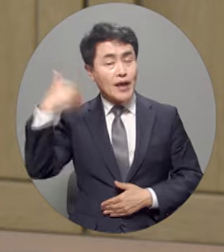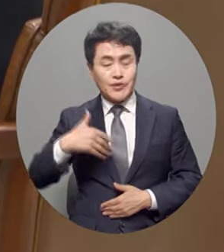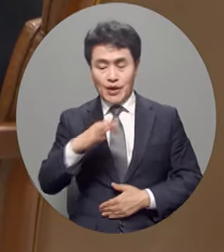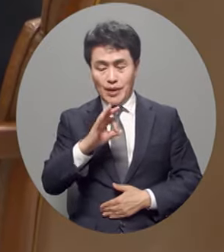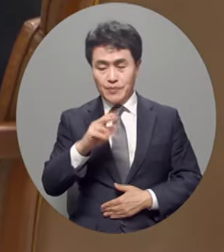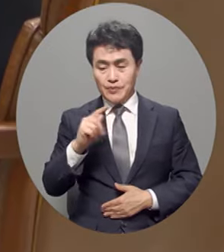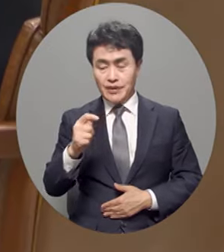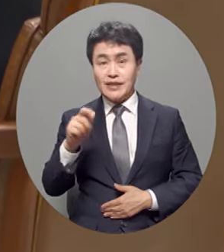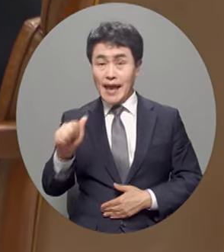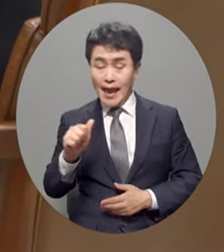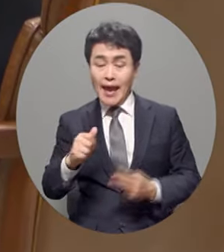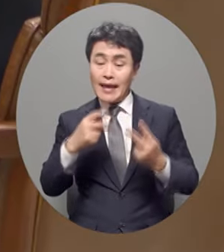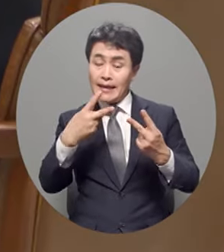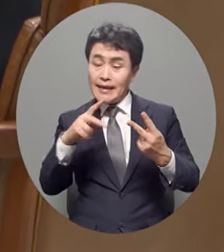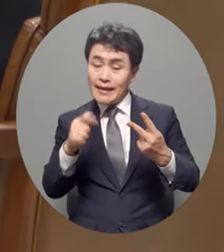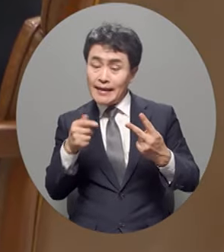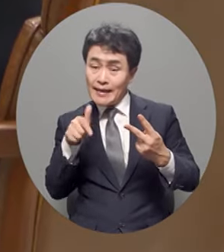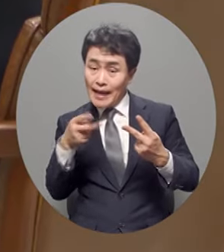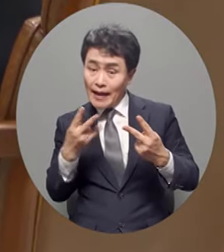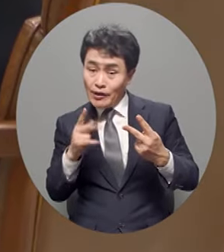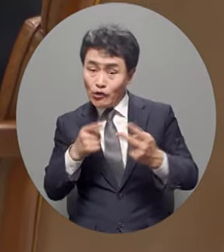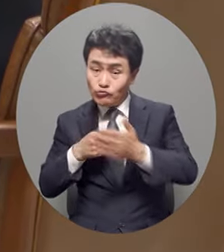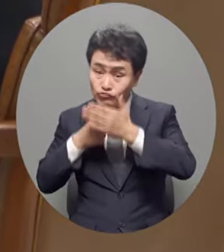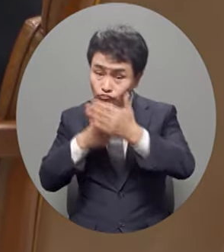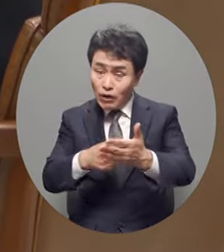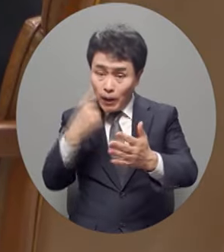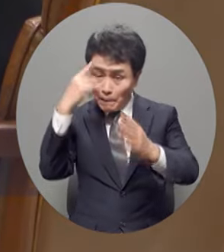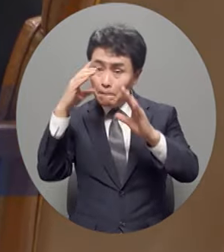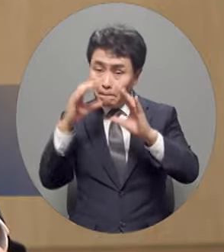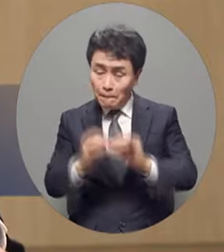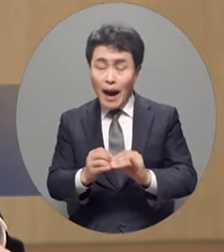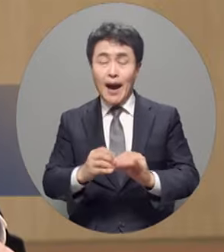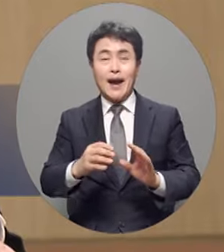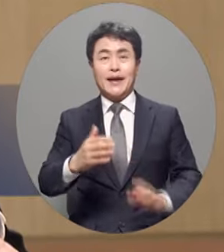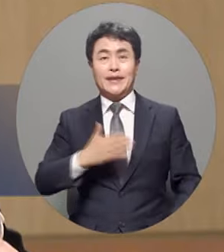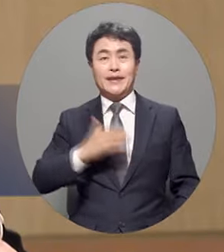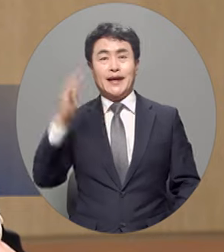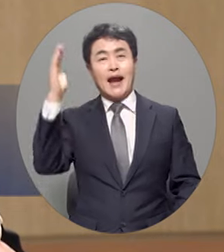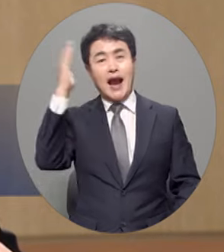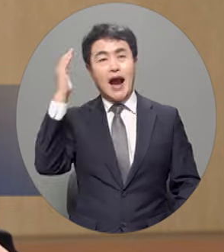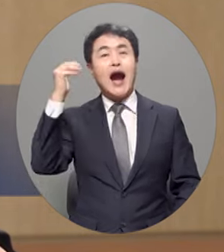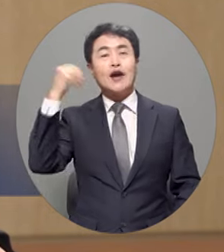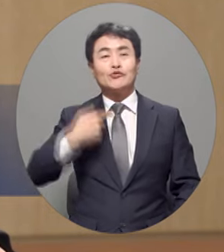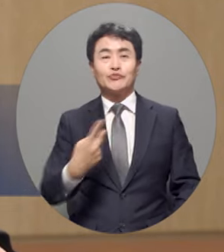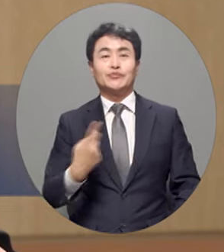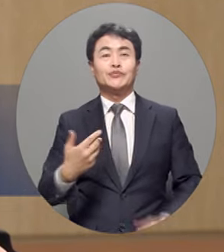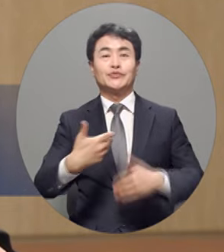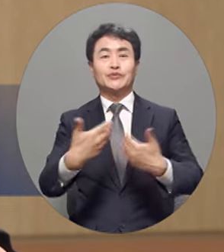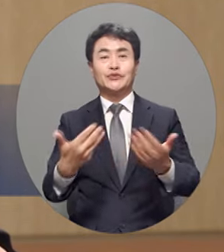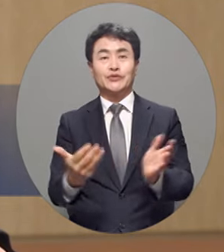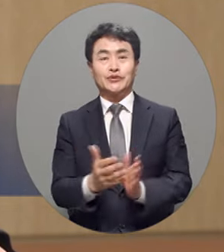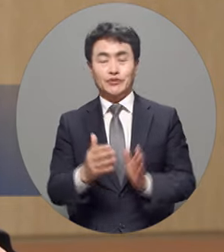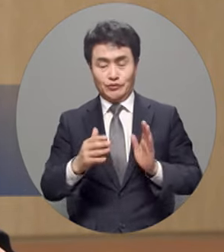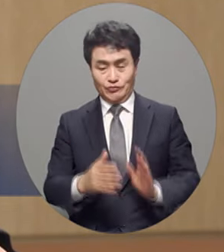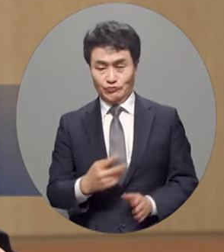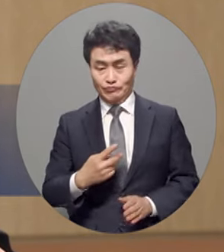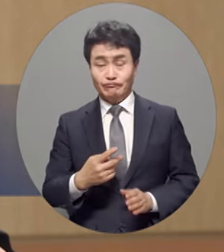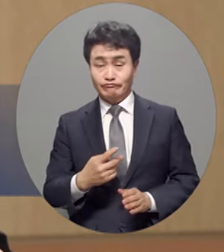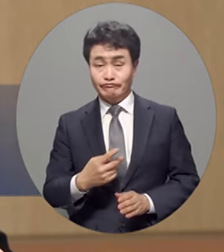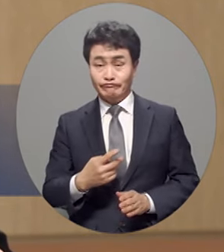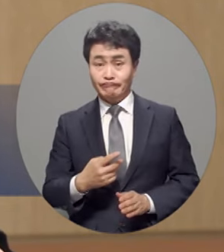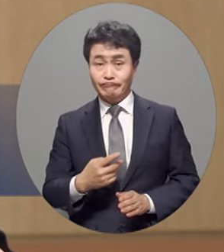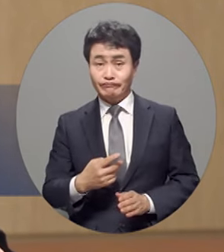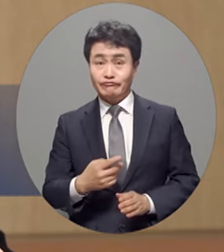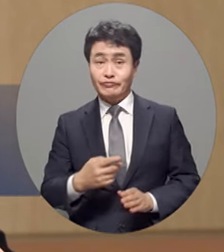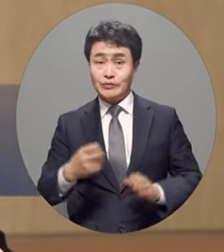2단계 협상을 재개하는데 뜻을 모았습니다 저는 한중 양국이 우리의 양자 관계만이